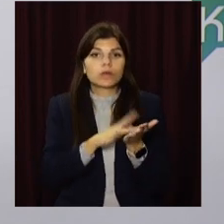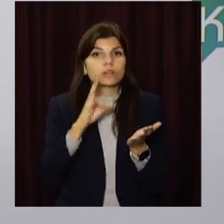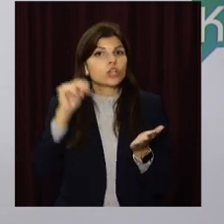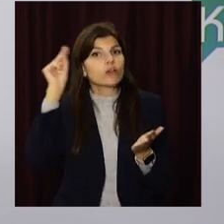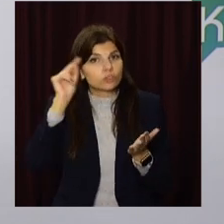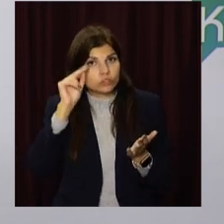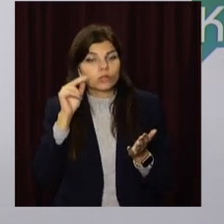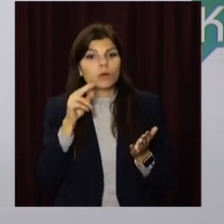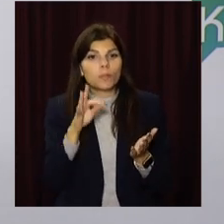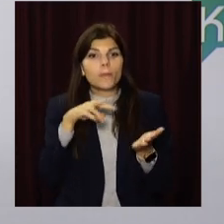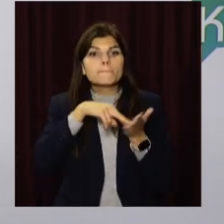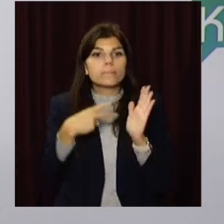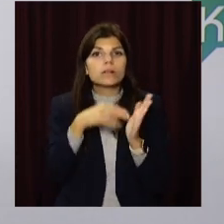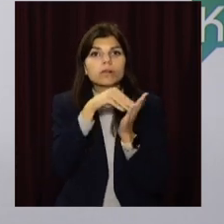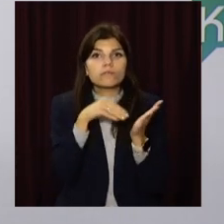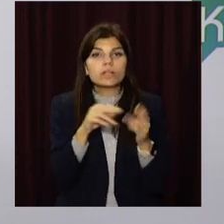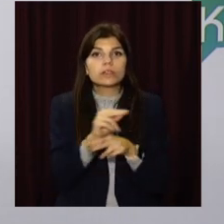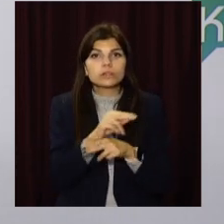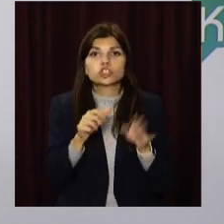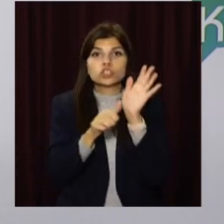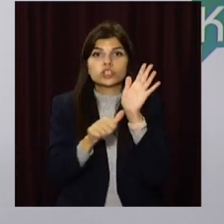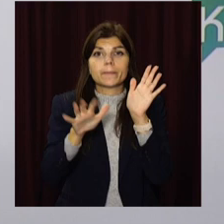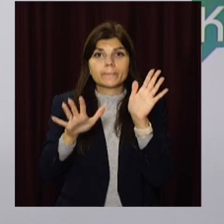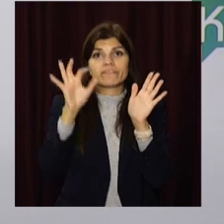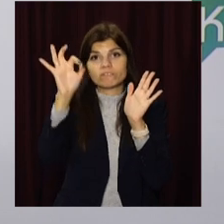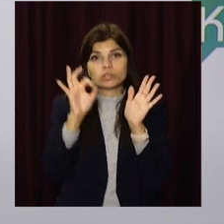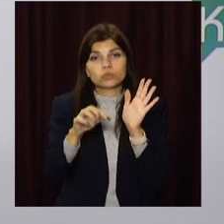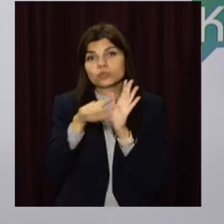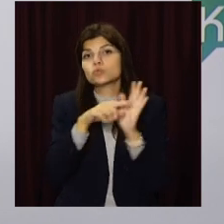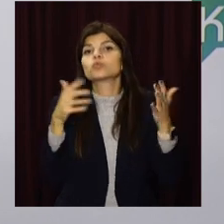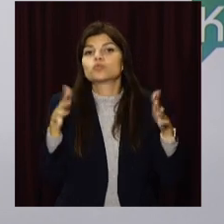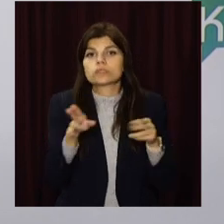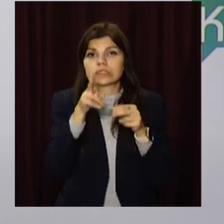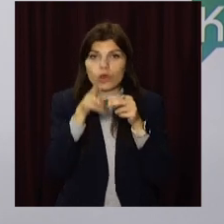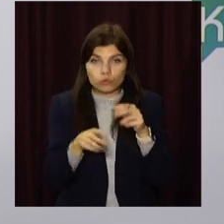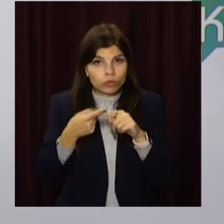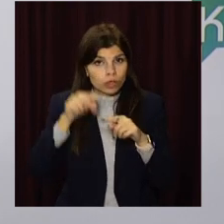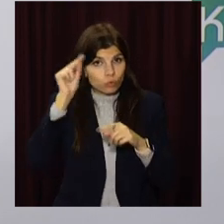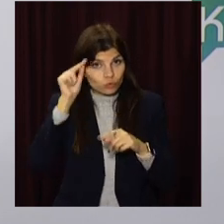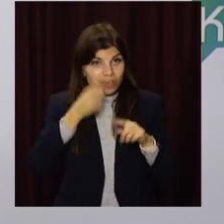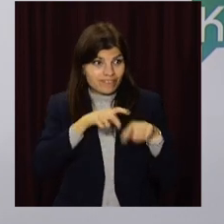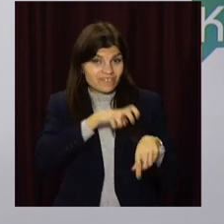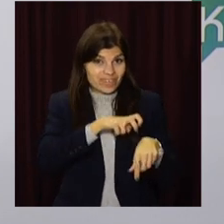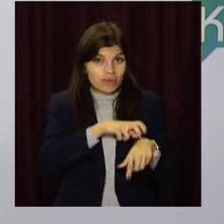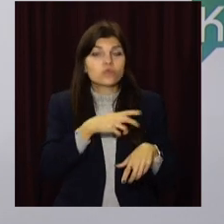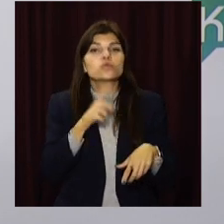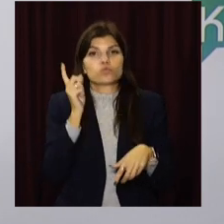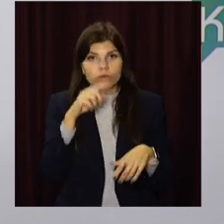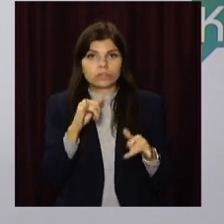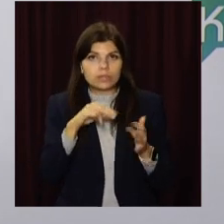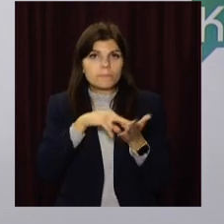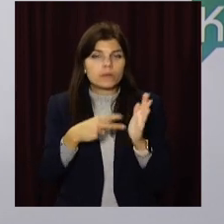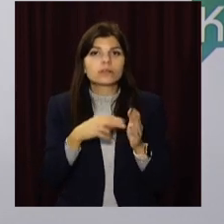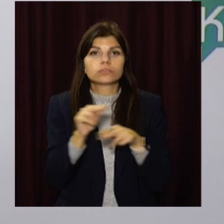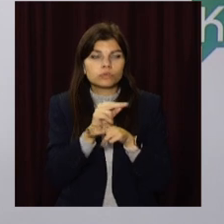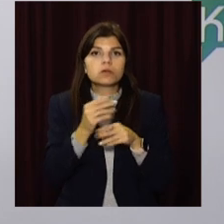на навчання по складанню планів лікування. 65% з них вже завершили це навчання і успішно